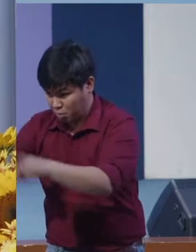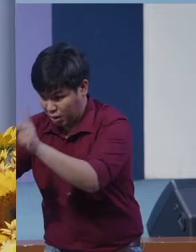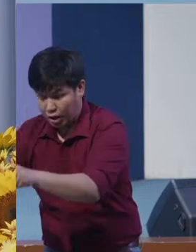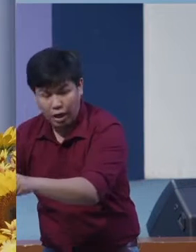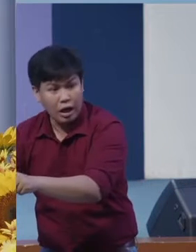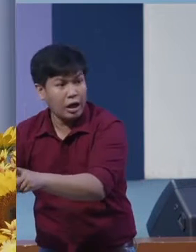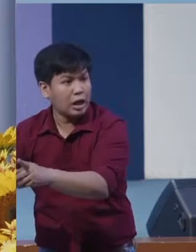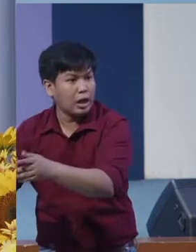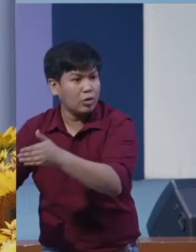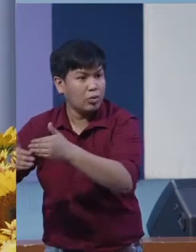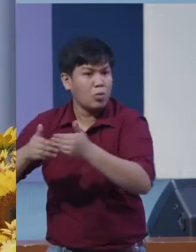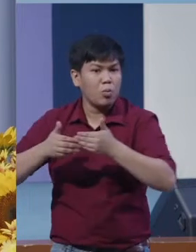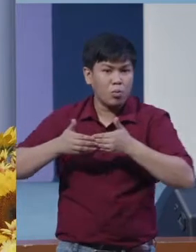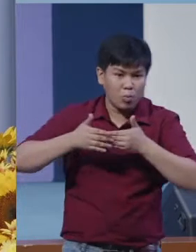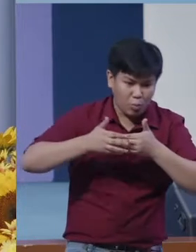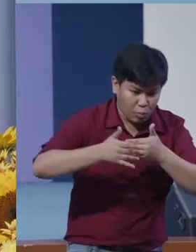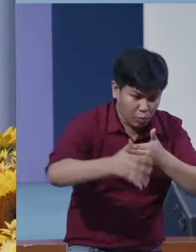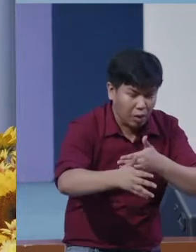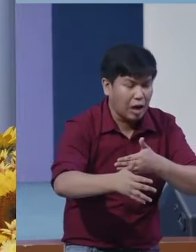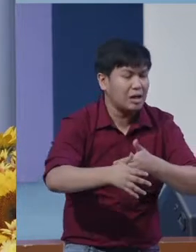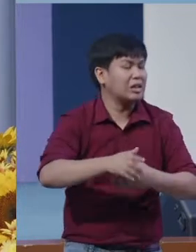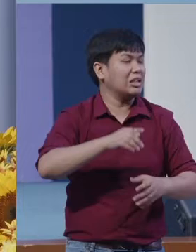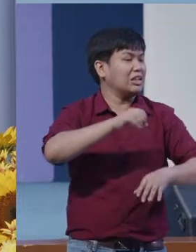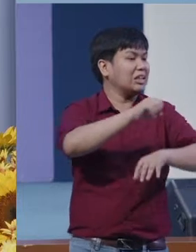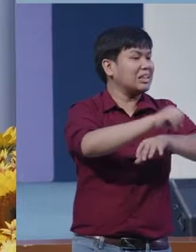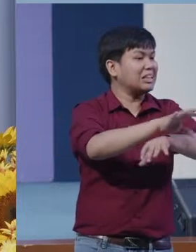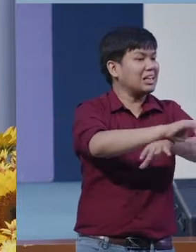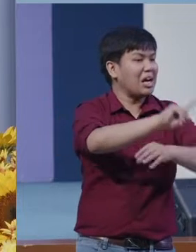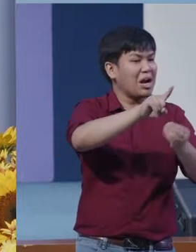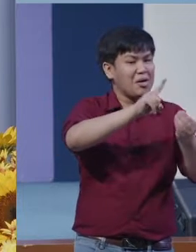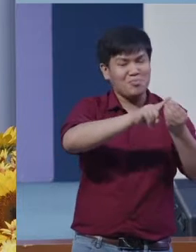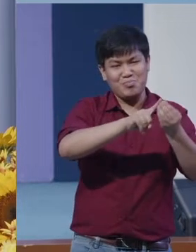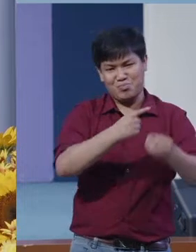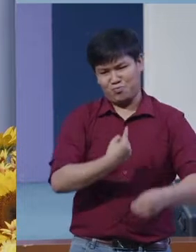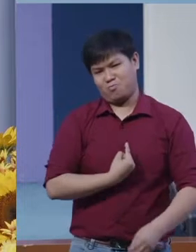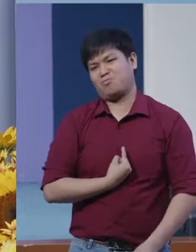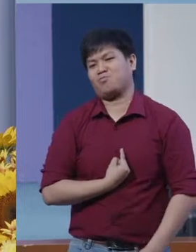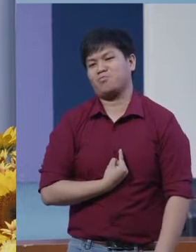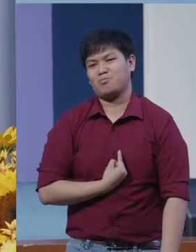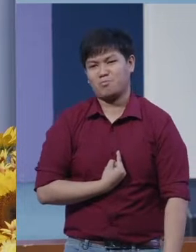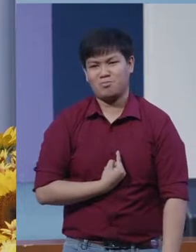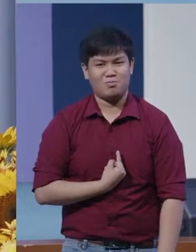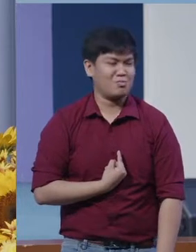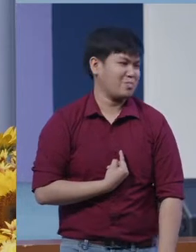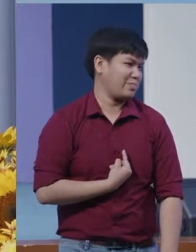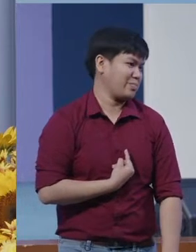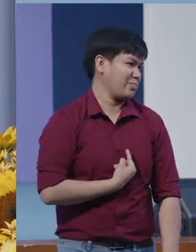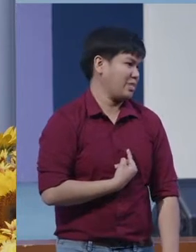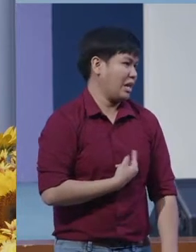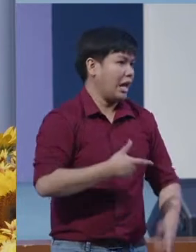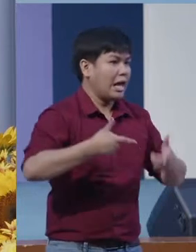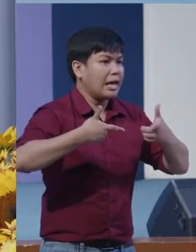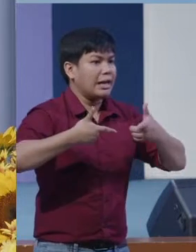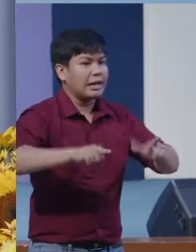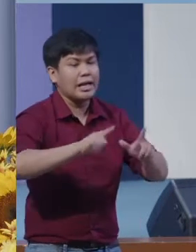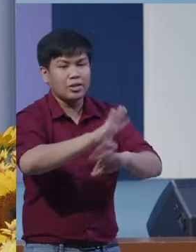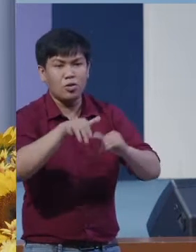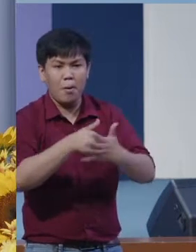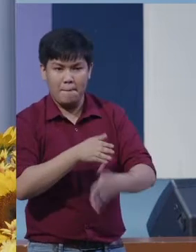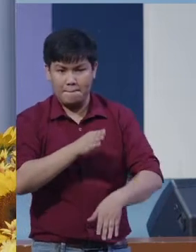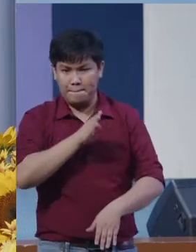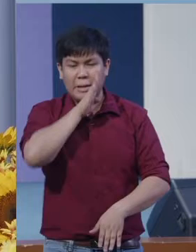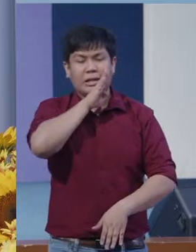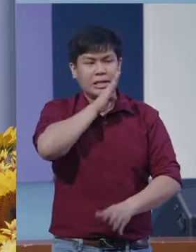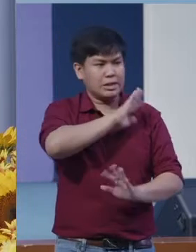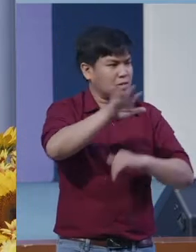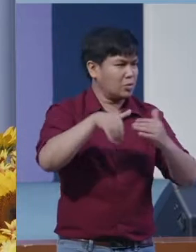Kaya huwag kayong makikinig. Huwag niyong pakikitunguhan. Ephesians 4:31. Let all bitterness and wrath and anger